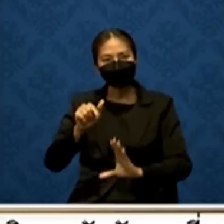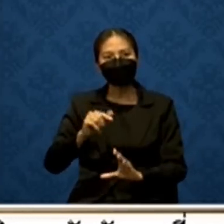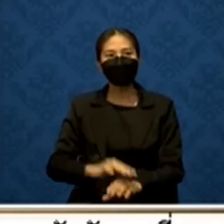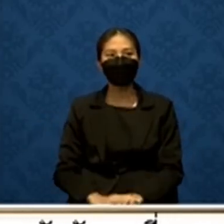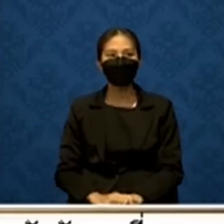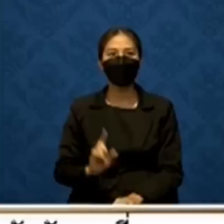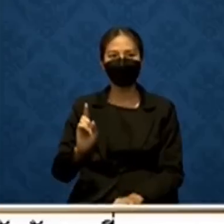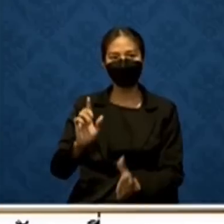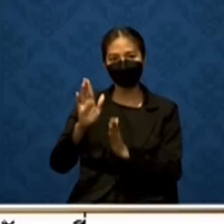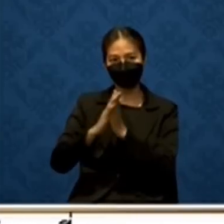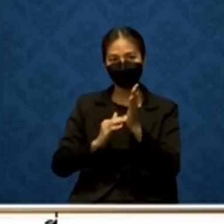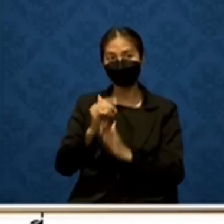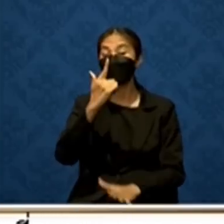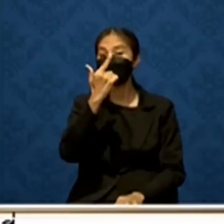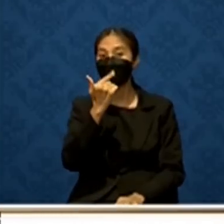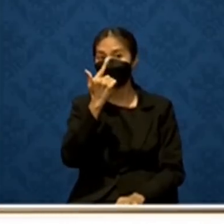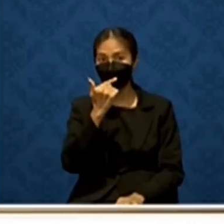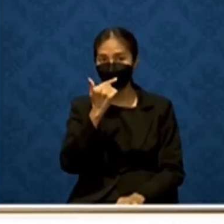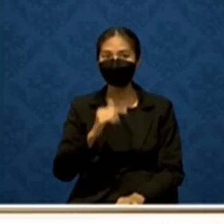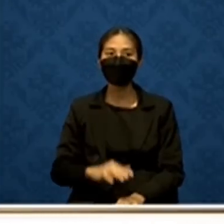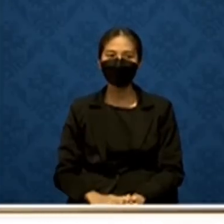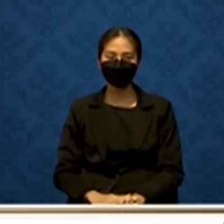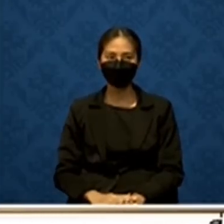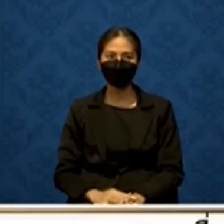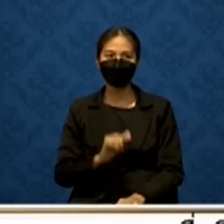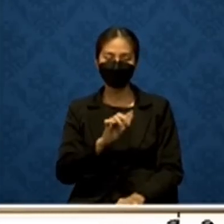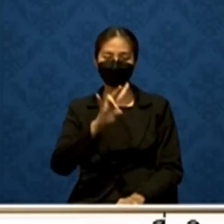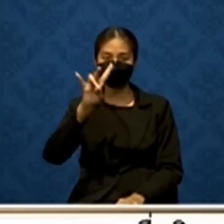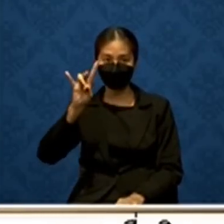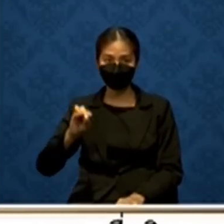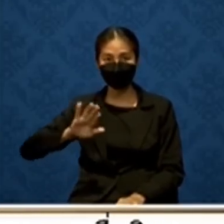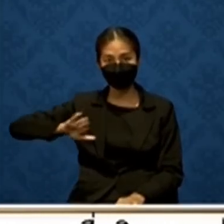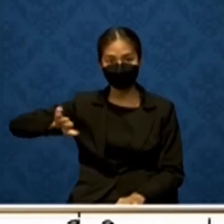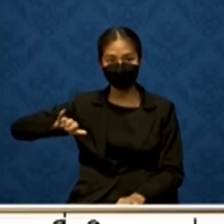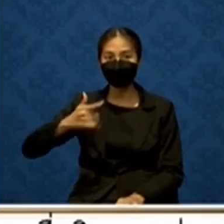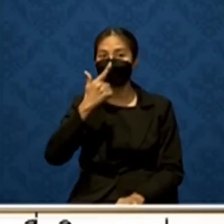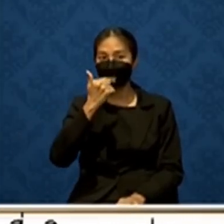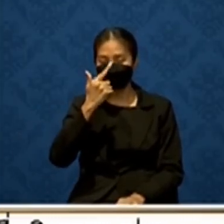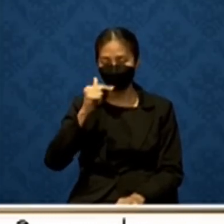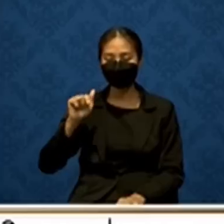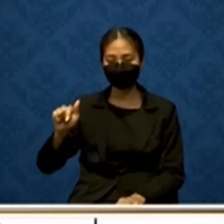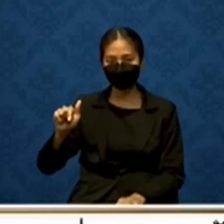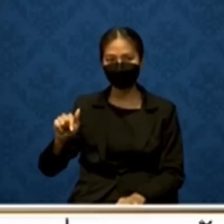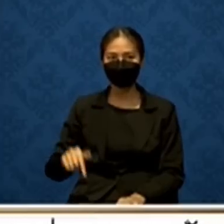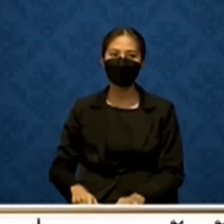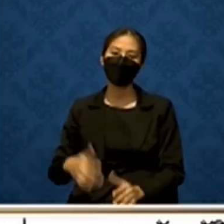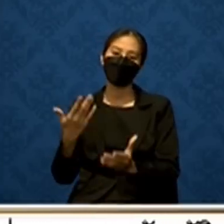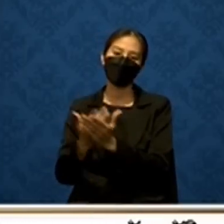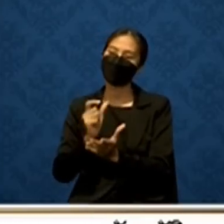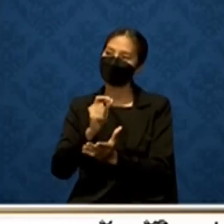ั่งสีแดงสีแงคือ 70%ของงบประมาณ 3.185 ล้านที่หมดไปกอดีต